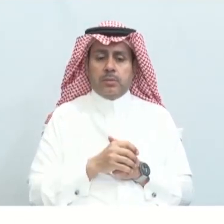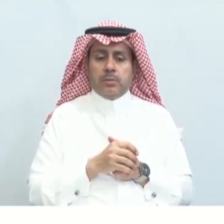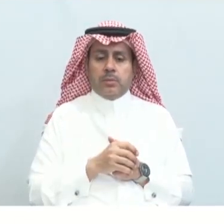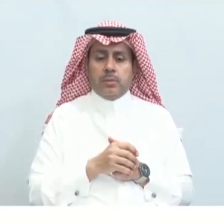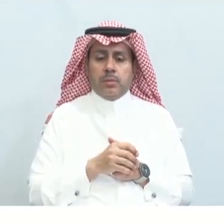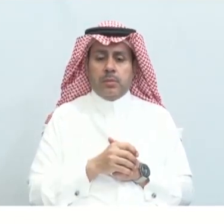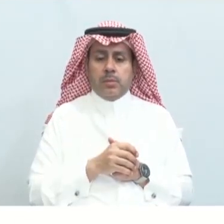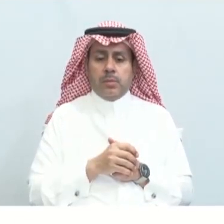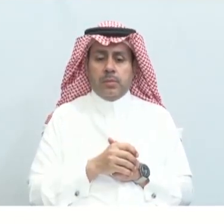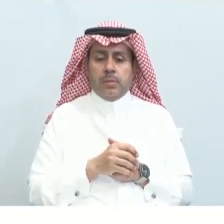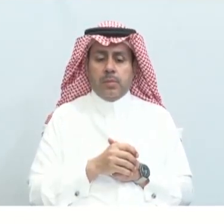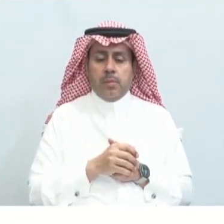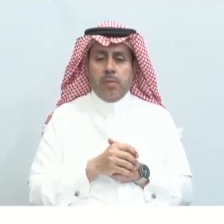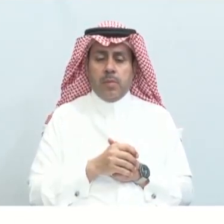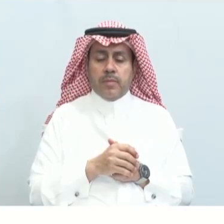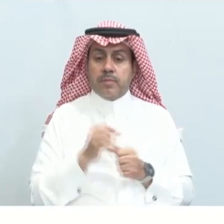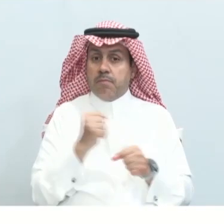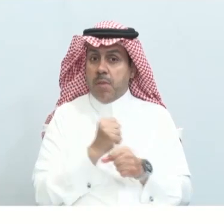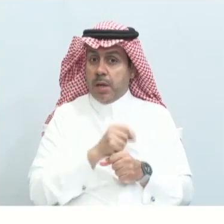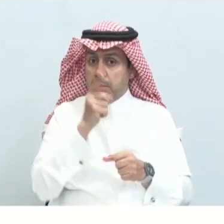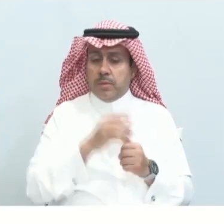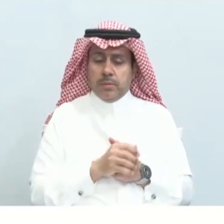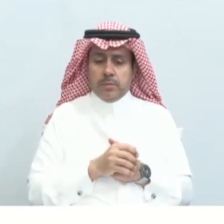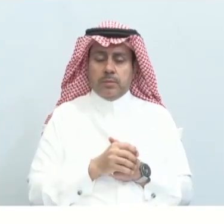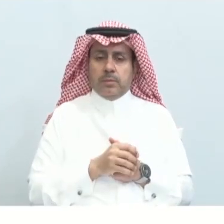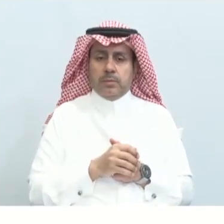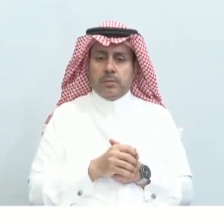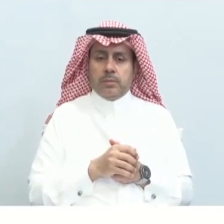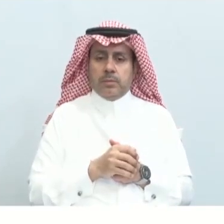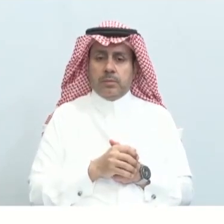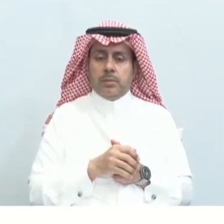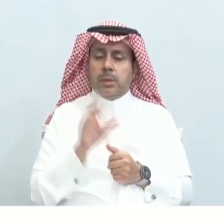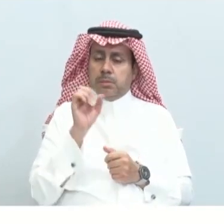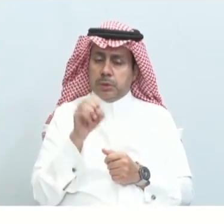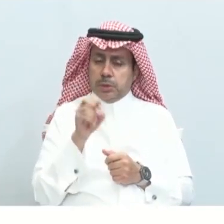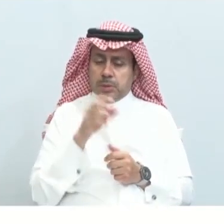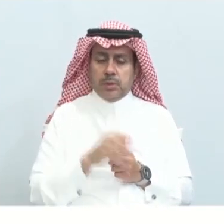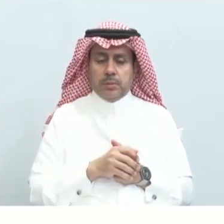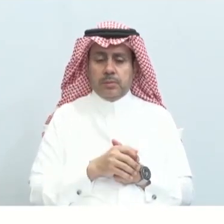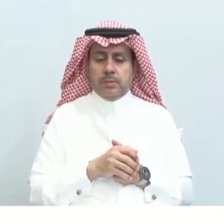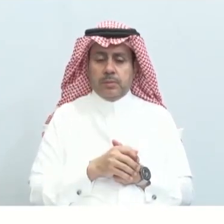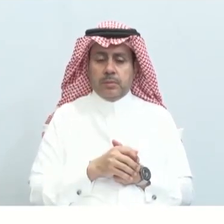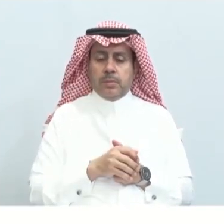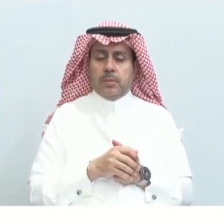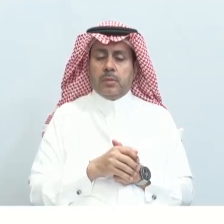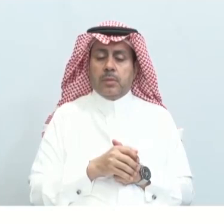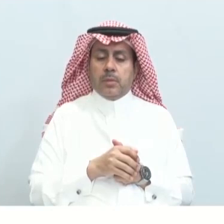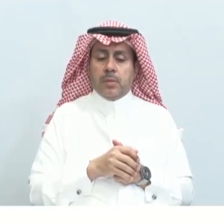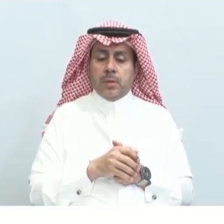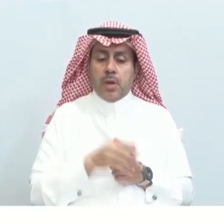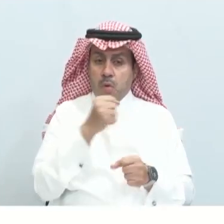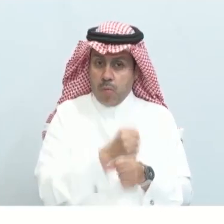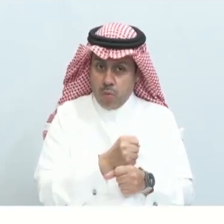ام التصرف باء ما رايكم انتم ما شاء الله عليكم اذا هو التصرف